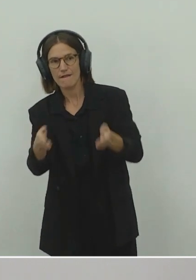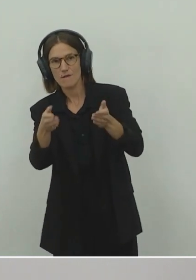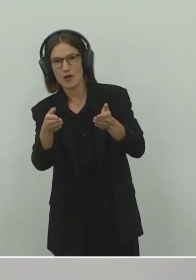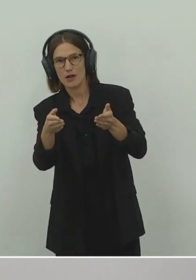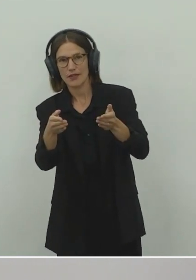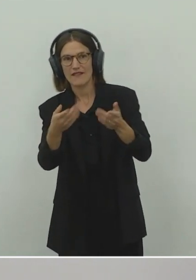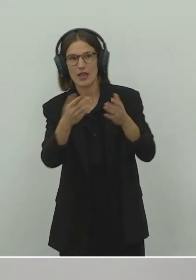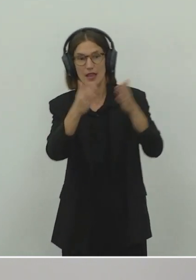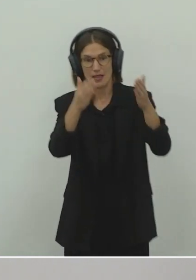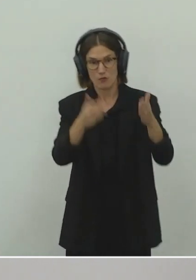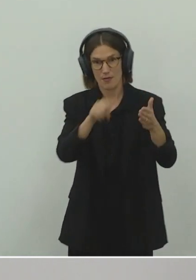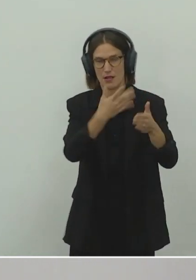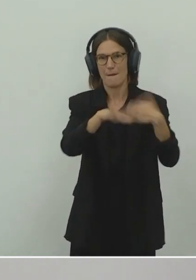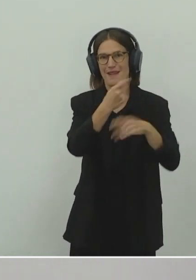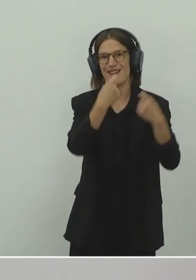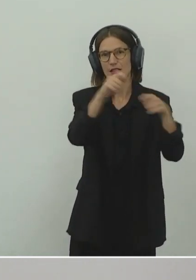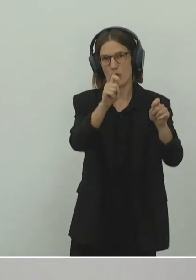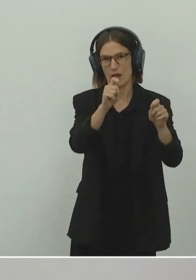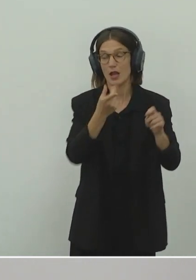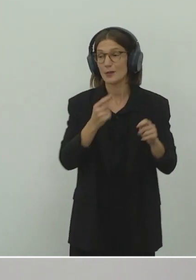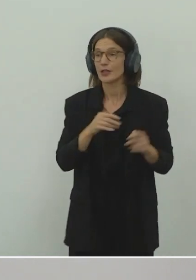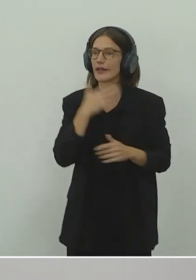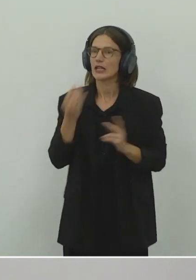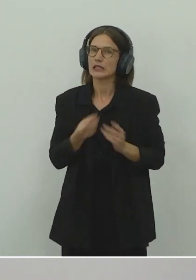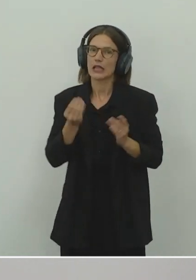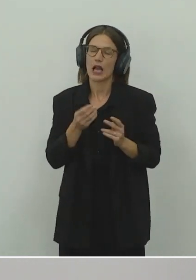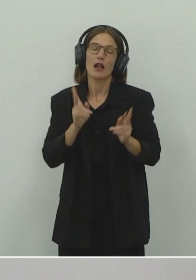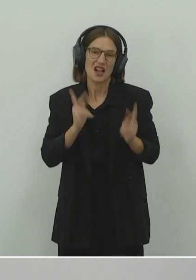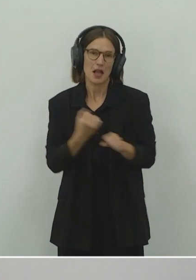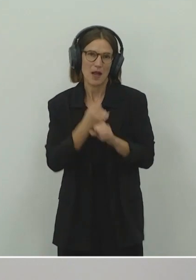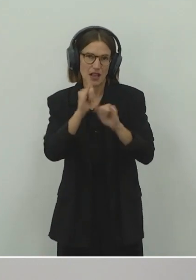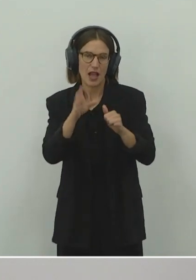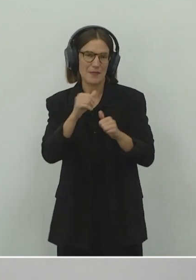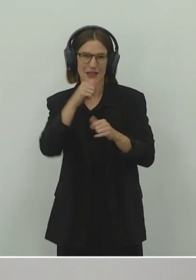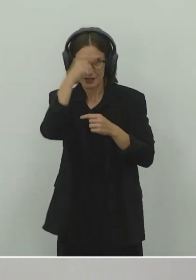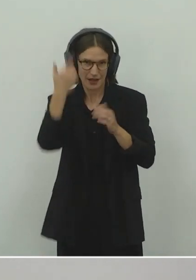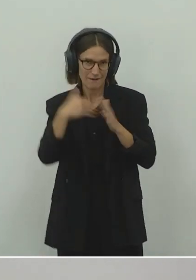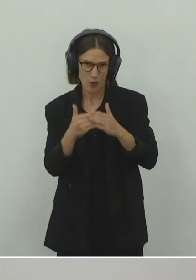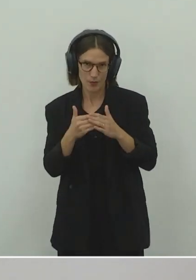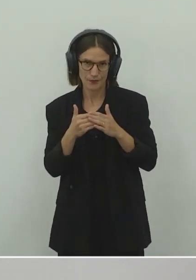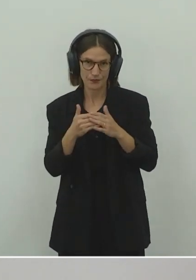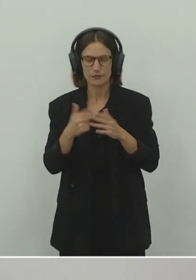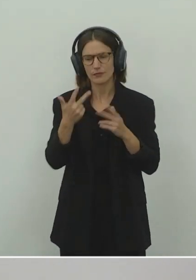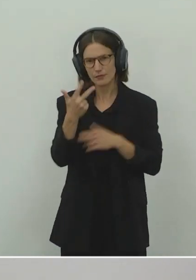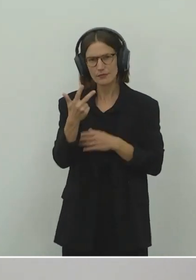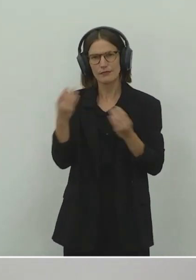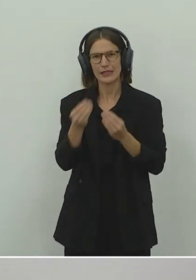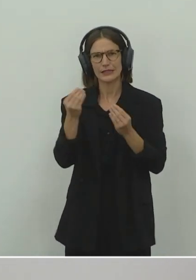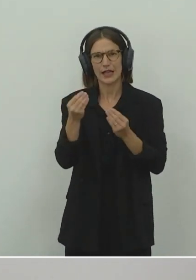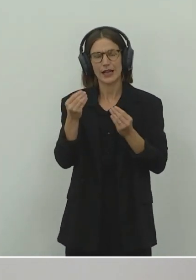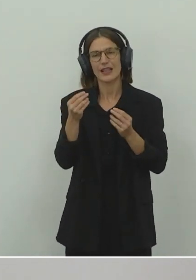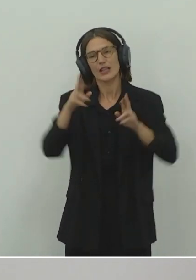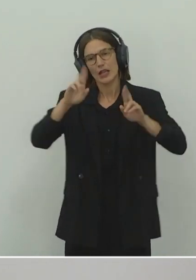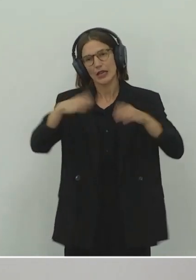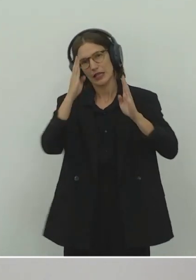Immobilie teurer wird. Also es gibt vieles, das kann man machen, ist aber nicht vielleicht sinnvoll. Drei kurze Wegweiser, die in die richtige